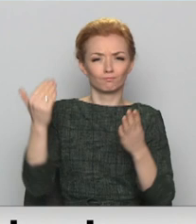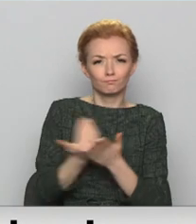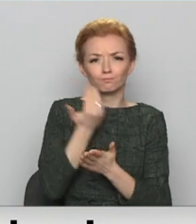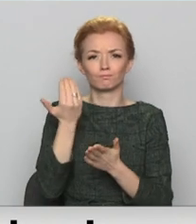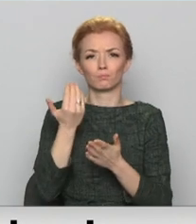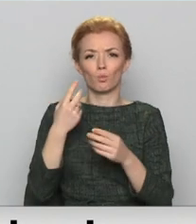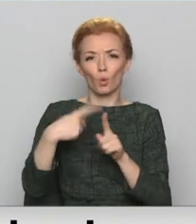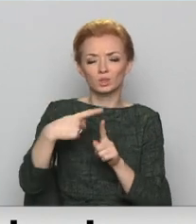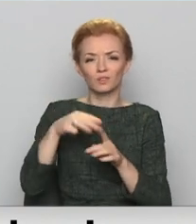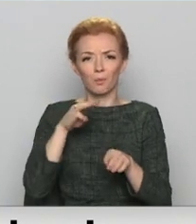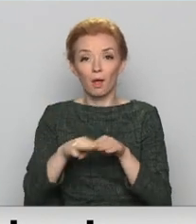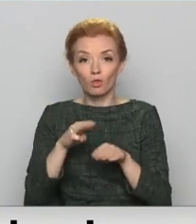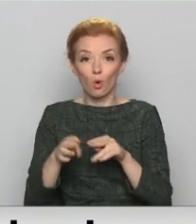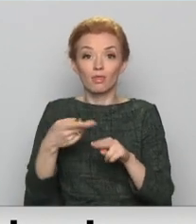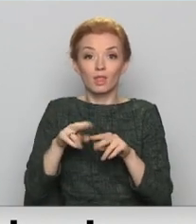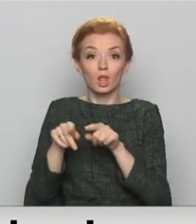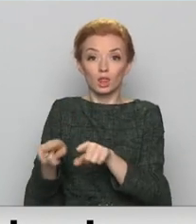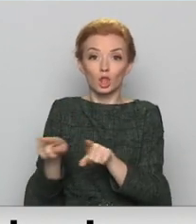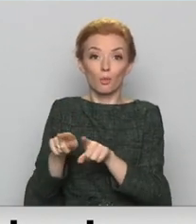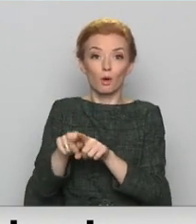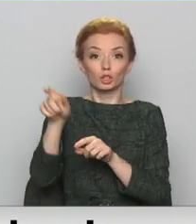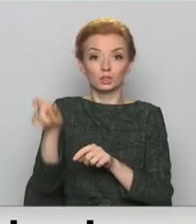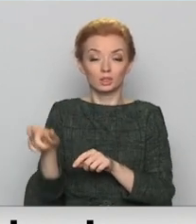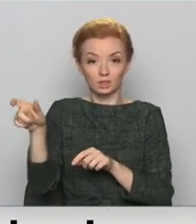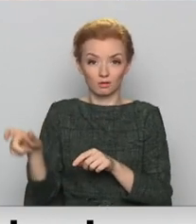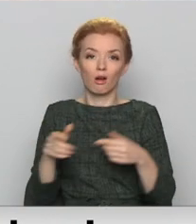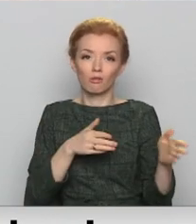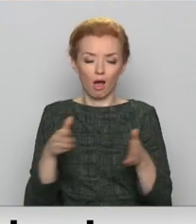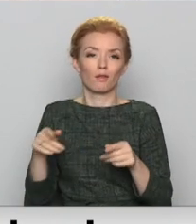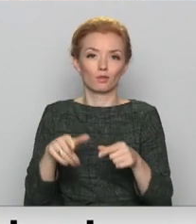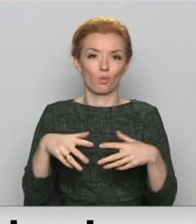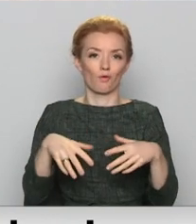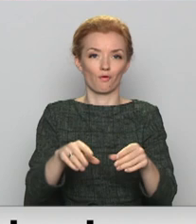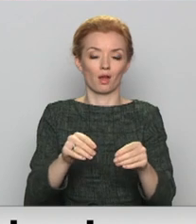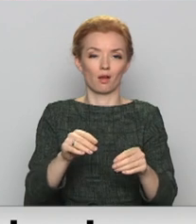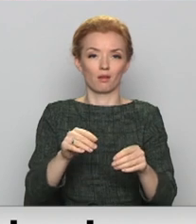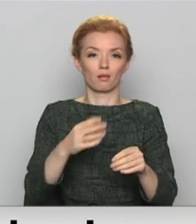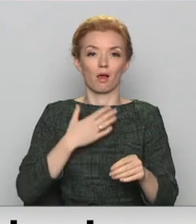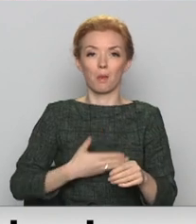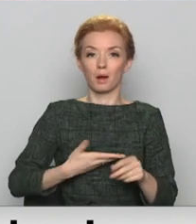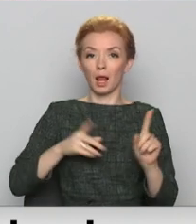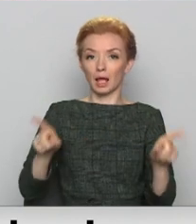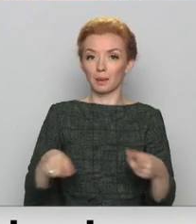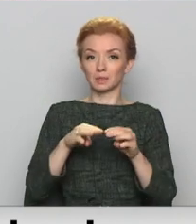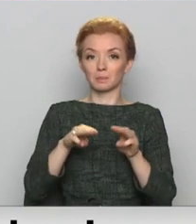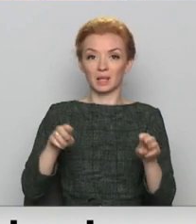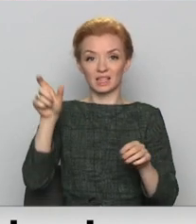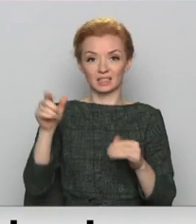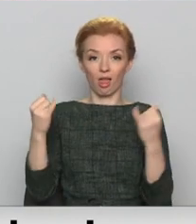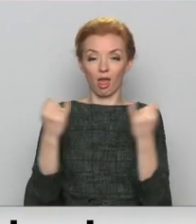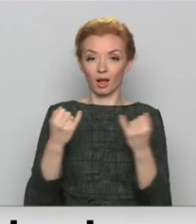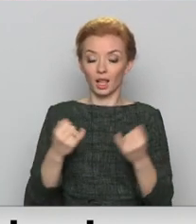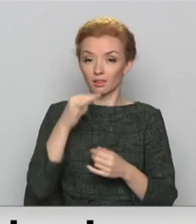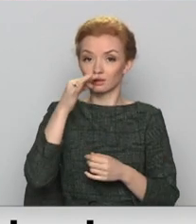pozitīvām metodēm, ja man liekas, tie paši cilvēki tūlīt pat to arī ir gatavi izdarīt. Labklājības ministrs Gatis Eglītis valdības sēdien norādīja, ka